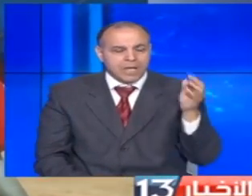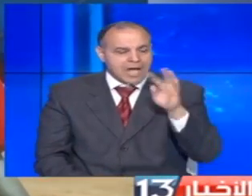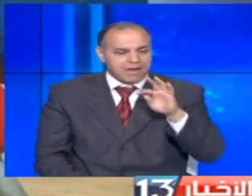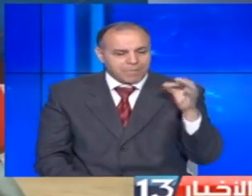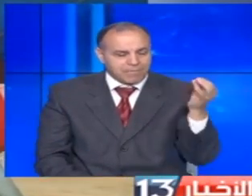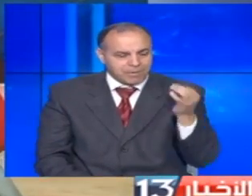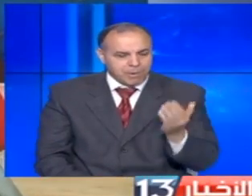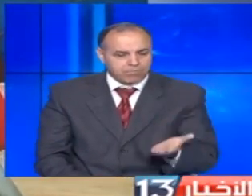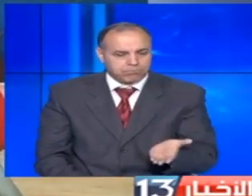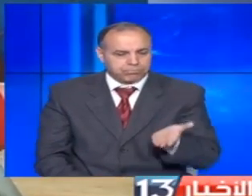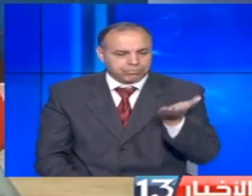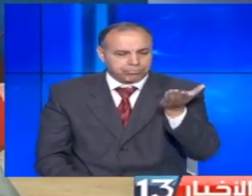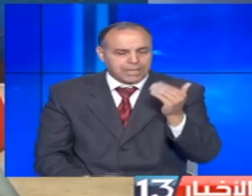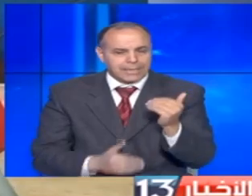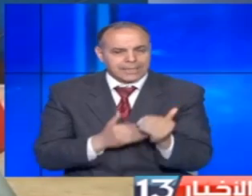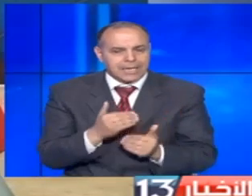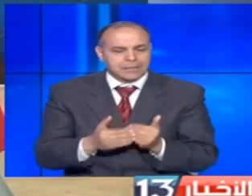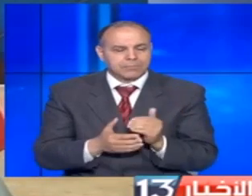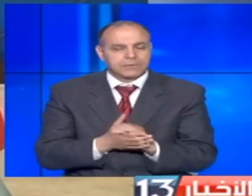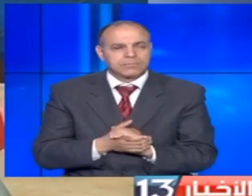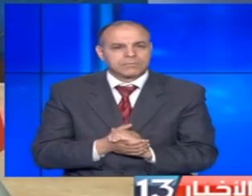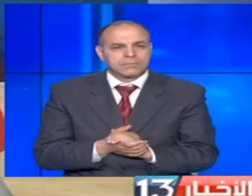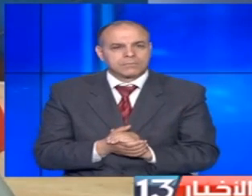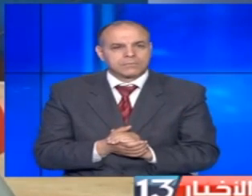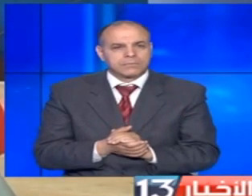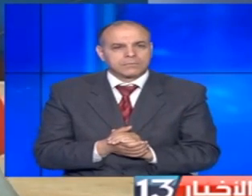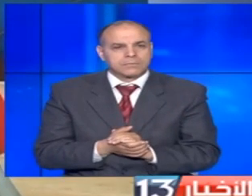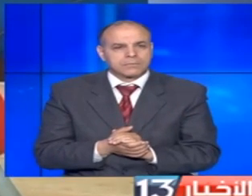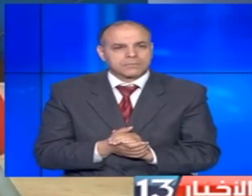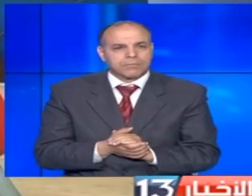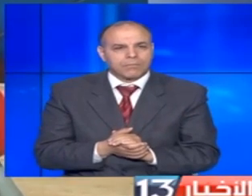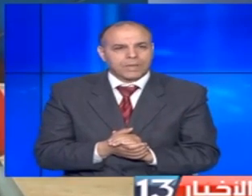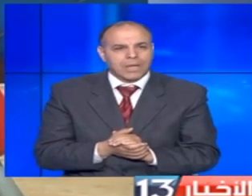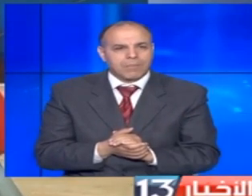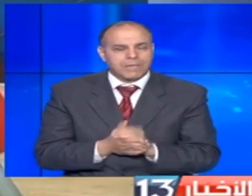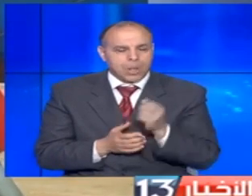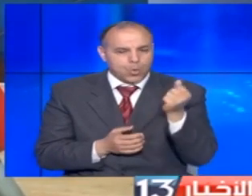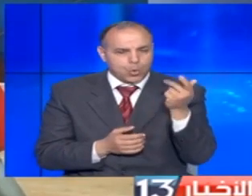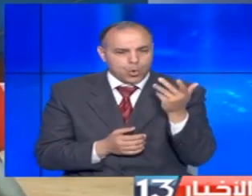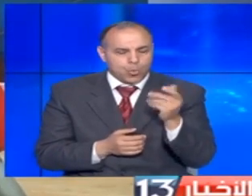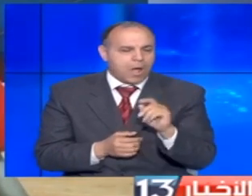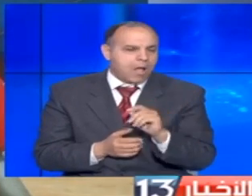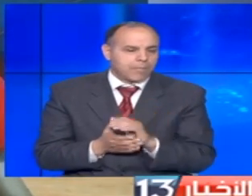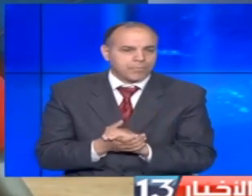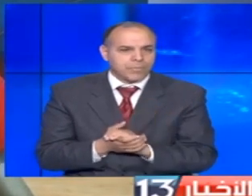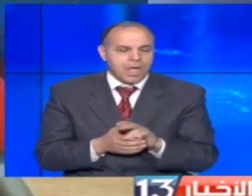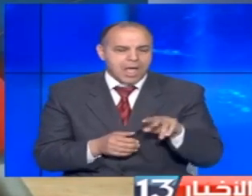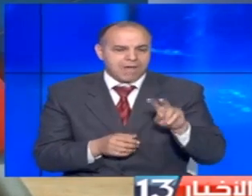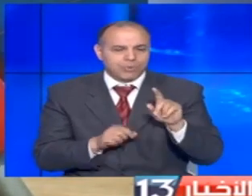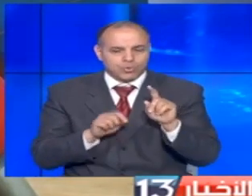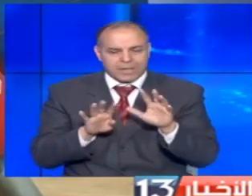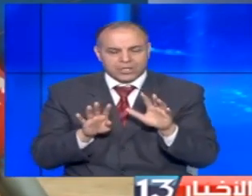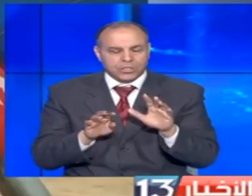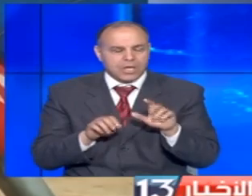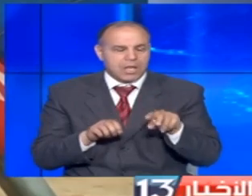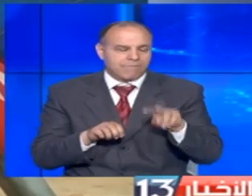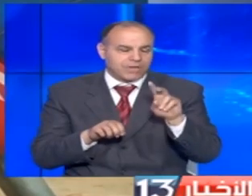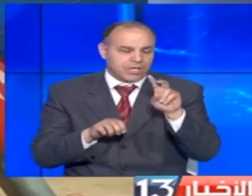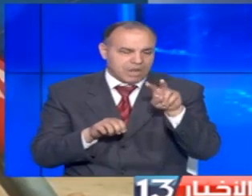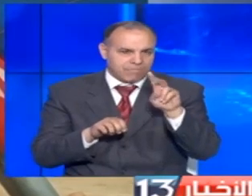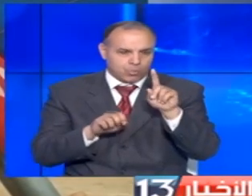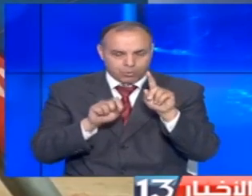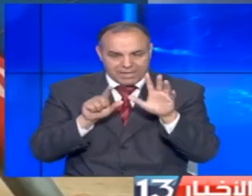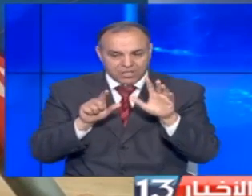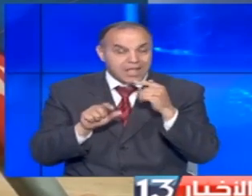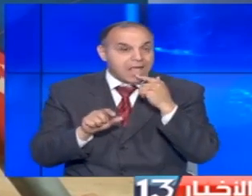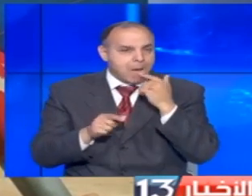40% كتقدم و بالنسبه للارقام مقارنه ب 2017